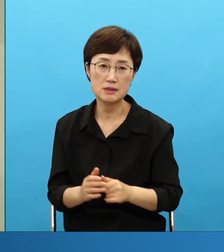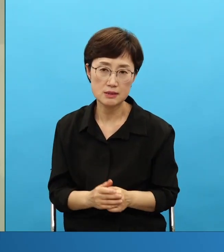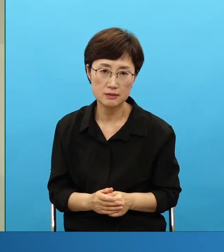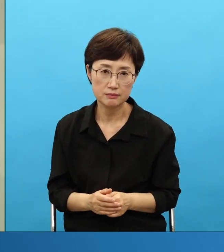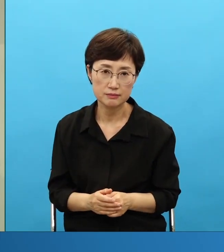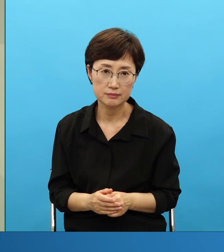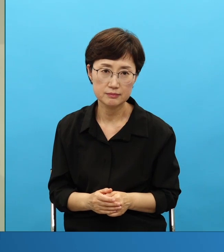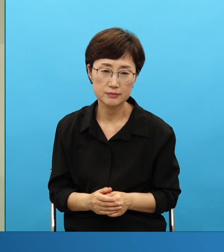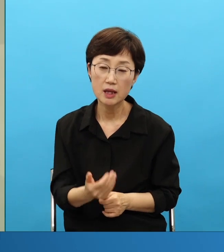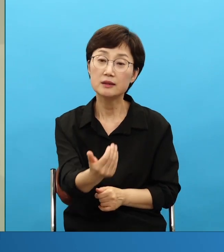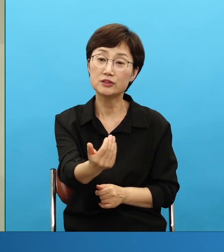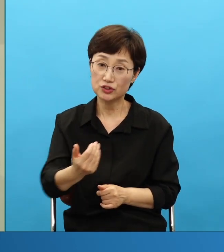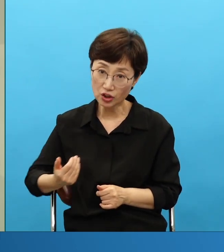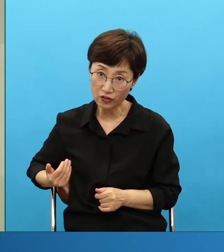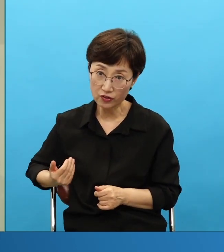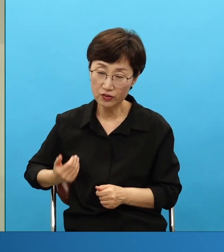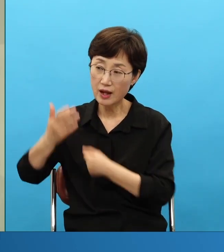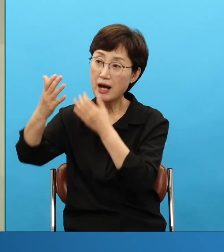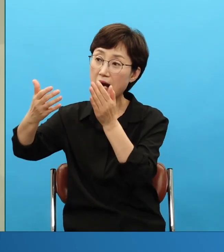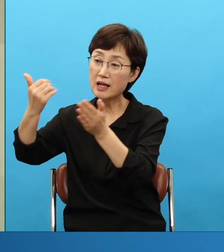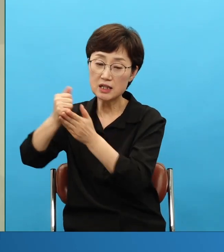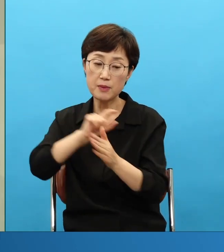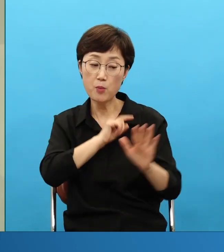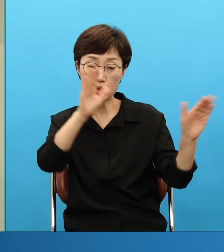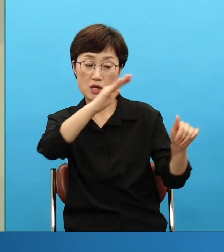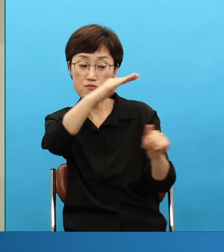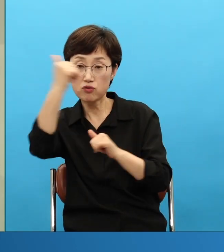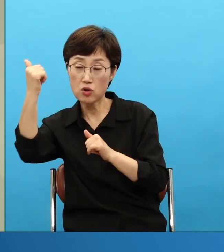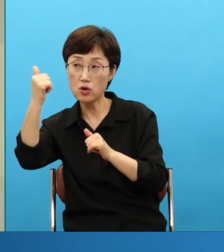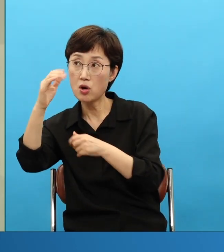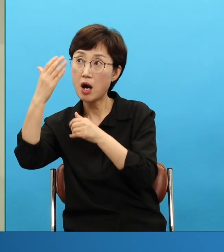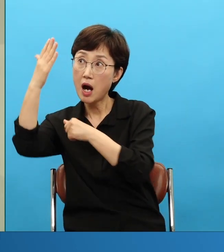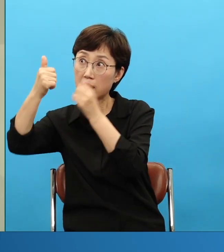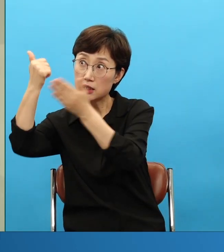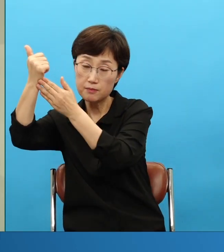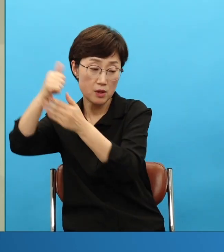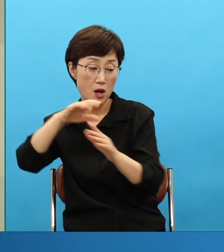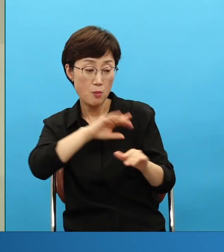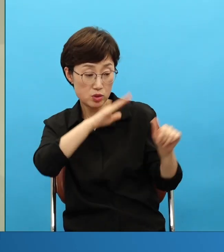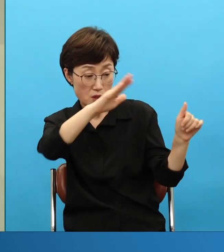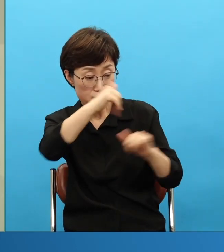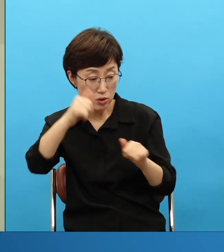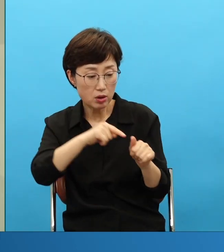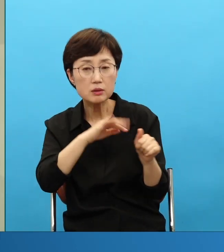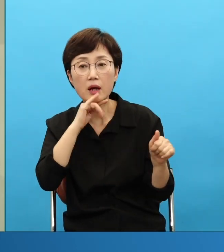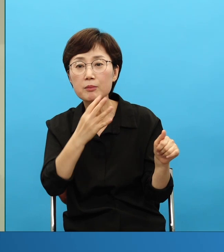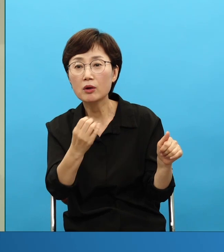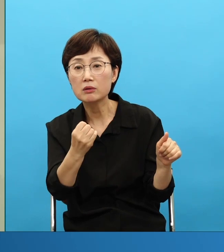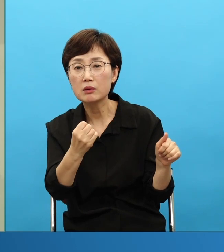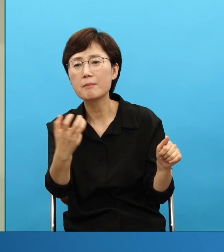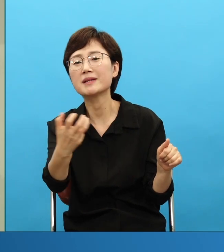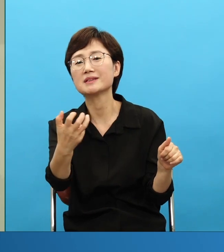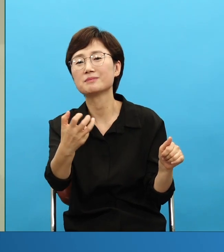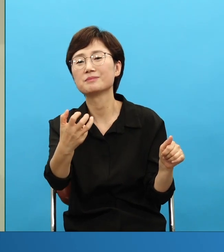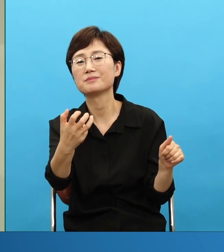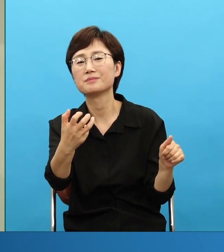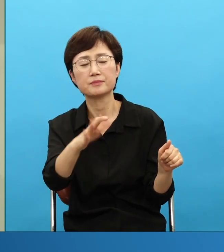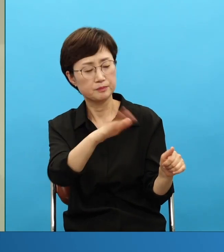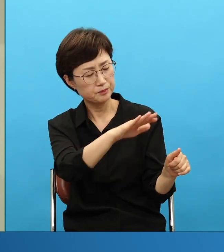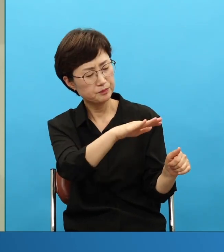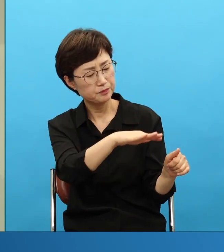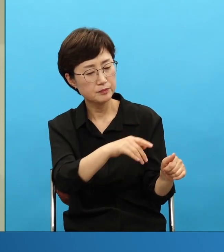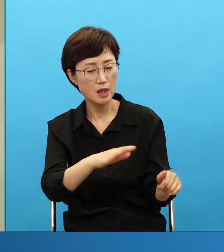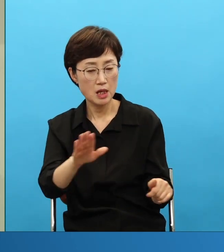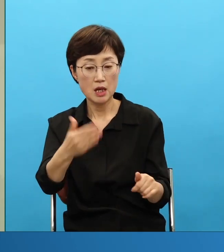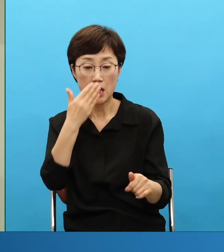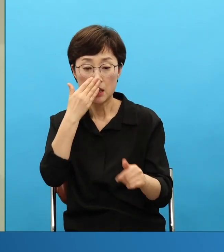80대인데 불렀어요. That God called Moses at the age of 80. 내 백성을 데리고 나가서 피제사 드리라. Go and take my people out